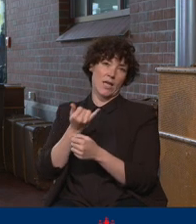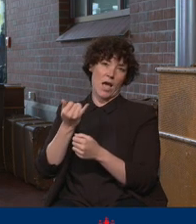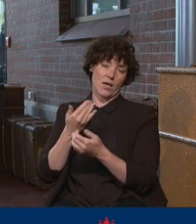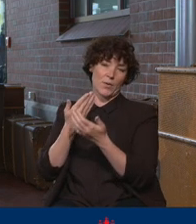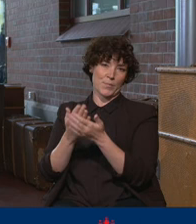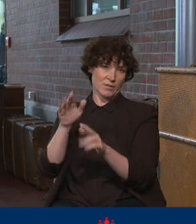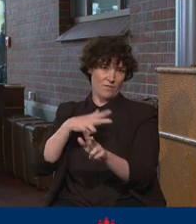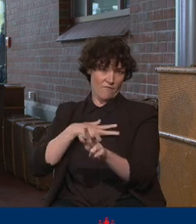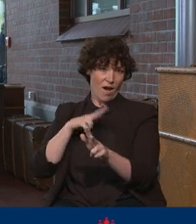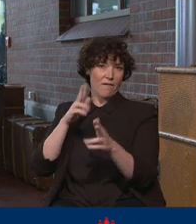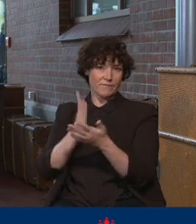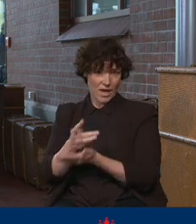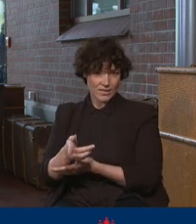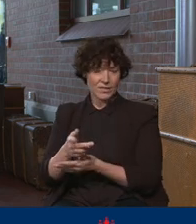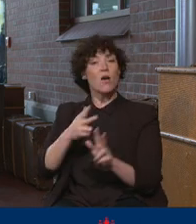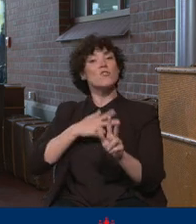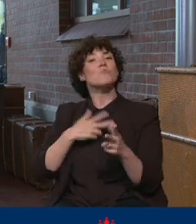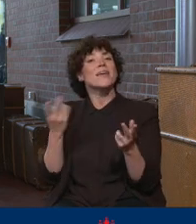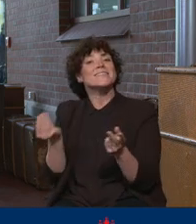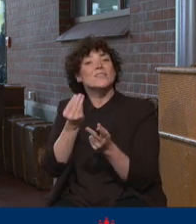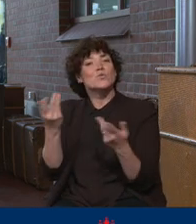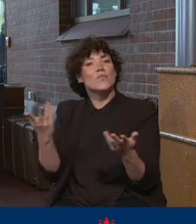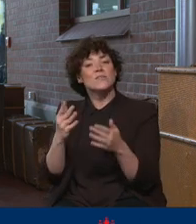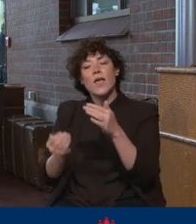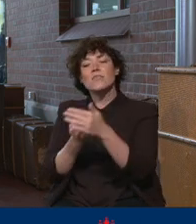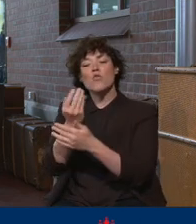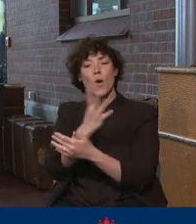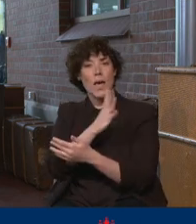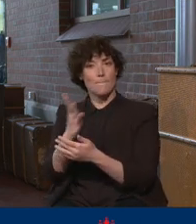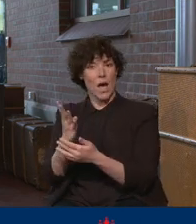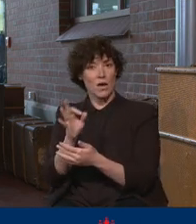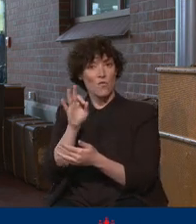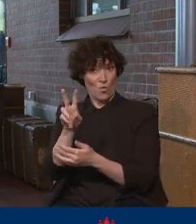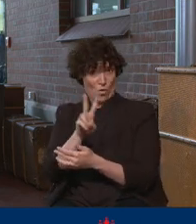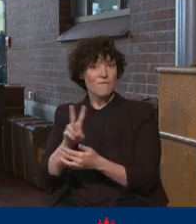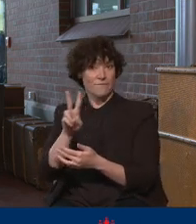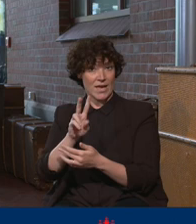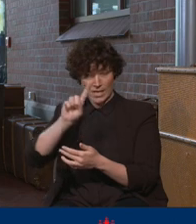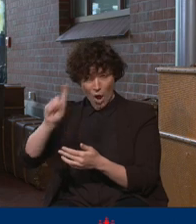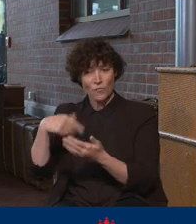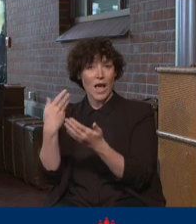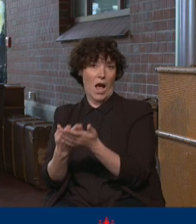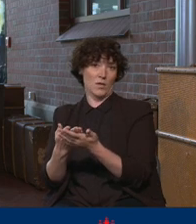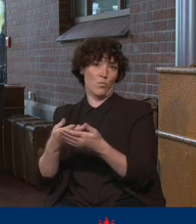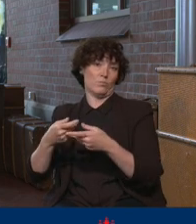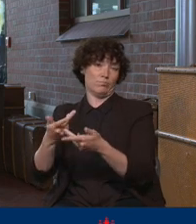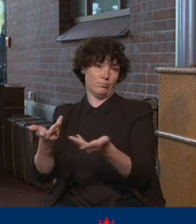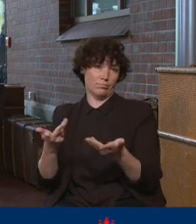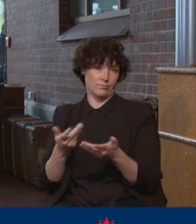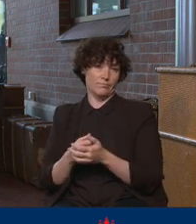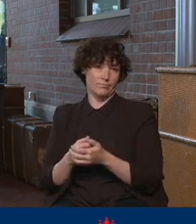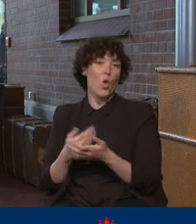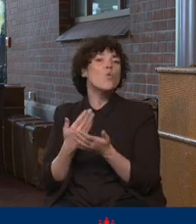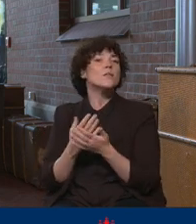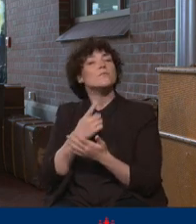großen neuen park nicht nur für die neuen zu machen sondern auch für die vettel ein angebot zu formulieren und wir haben gesagt darauf setzen wir einen test